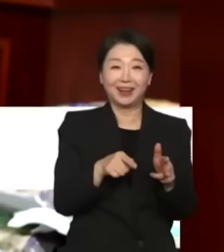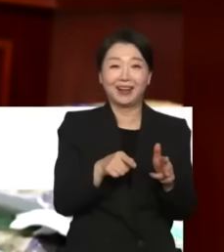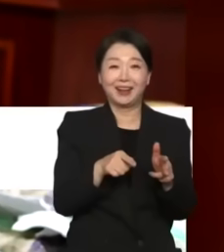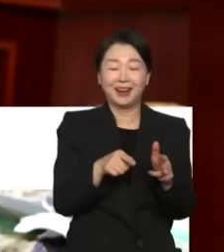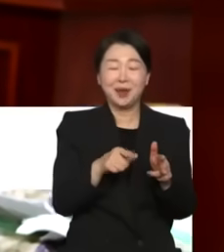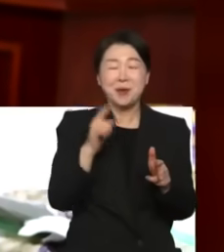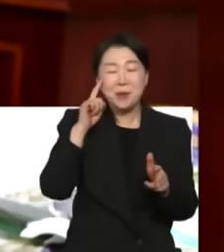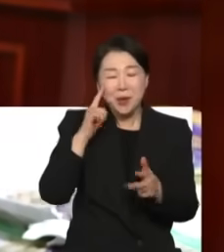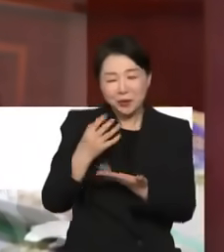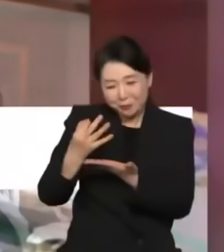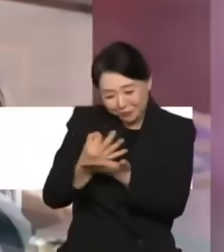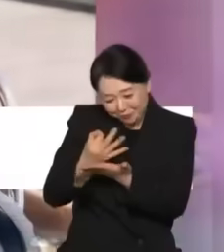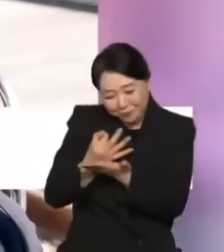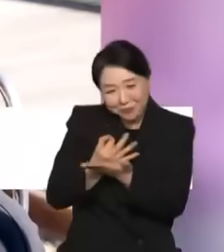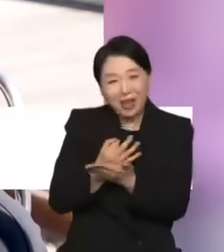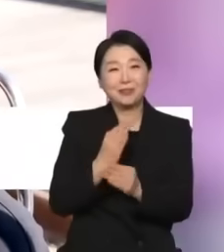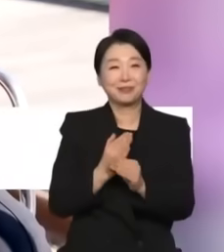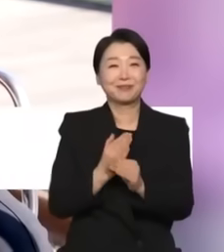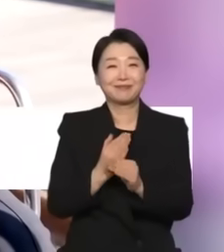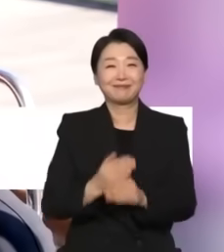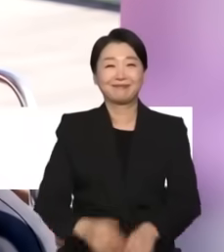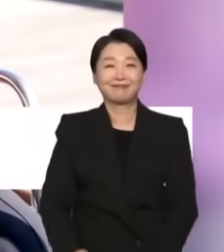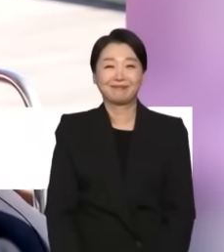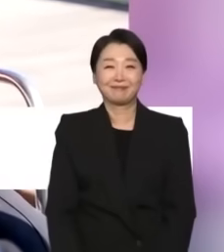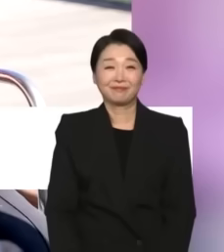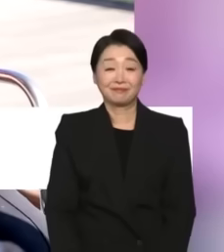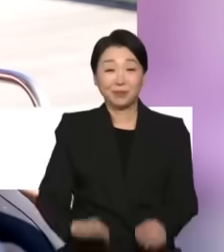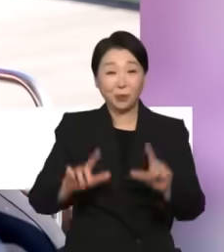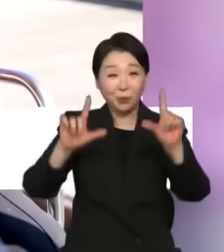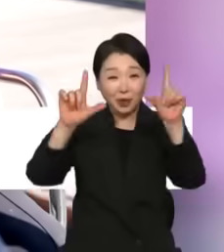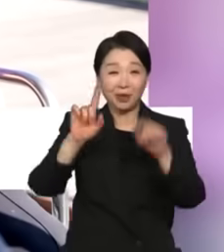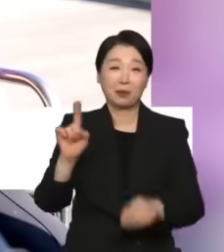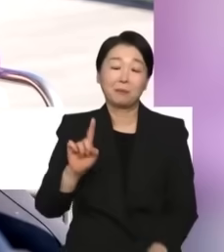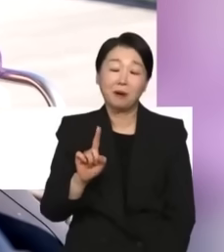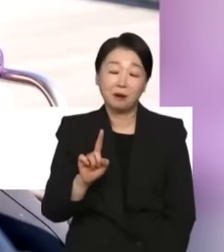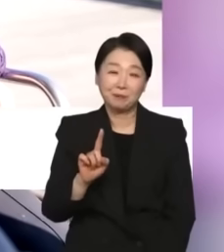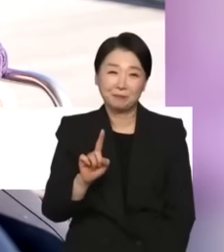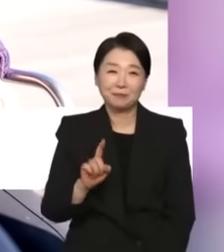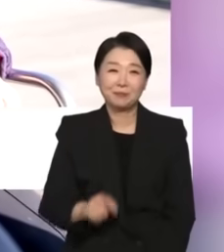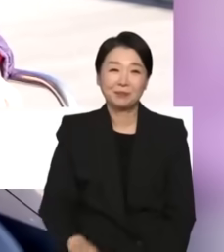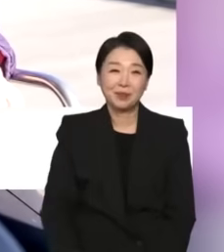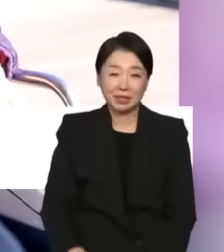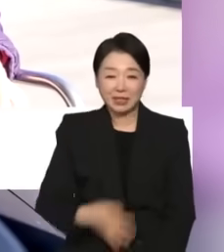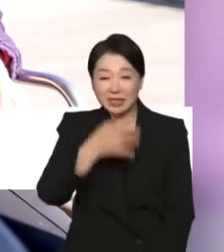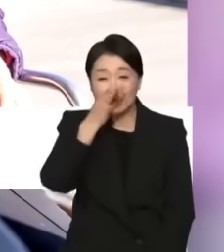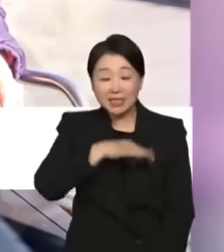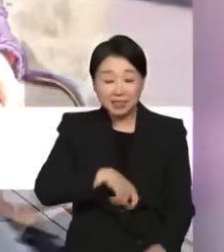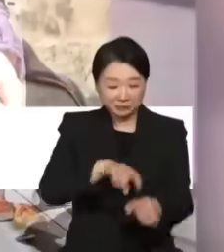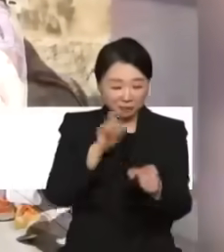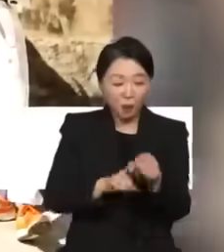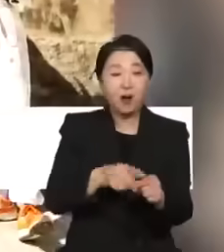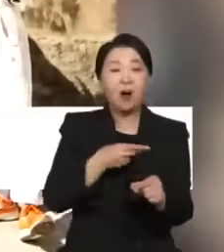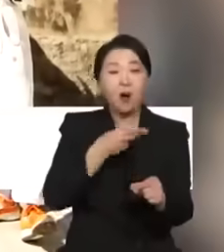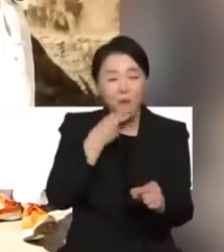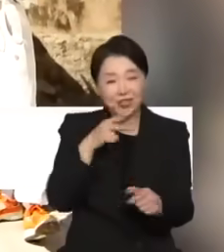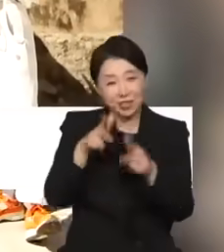지금 하고 있는 상황입니다. 저희가 올해는 이제 그 비영리라는 또 법인으로 전환을 해요. 그러면서 그동안